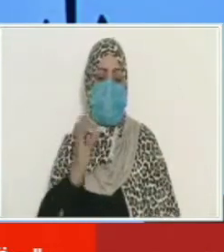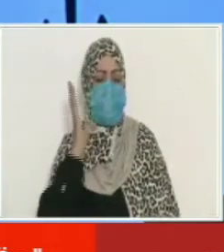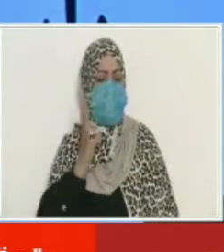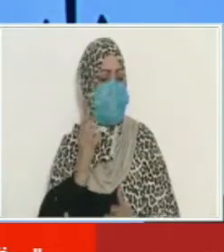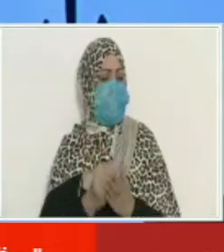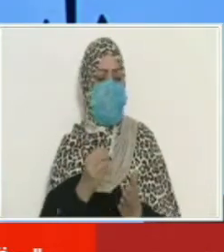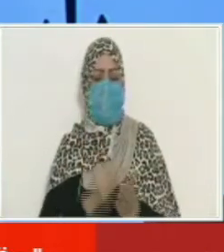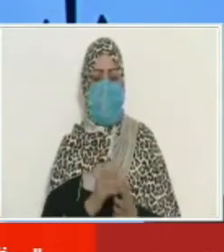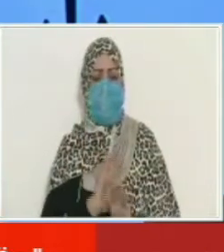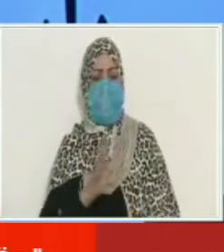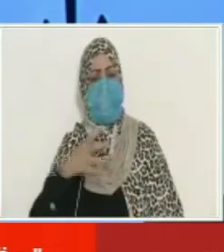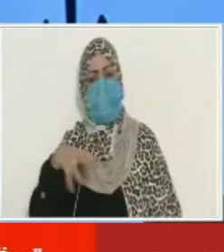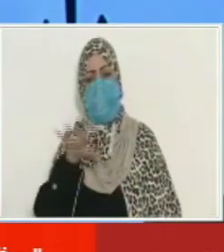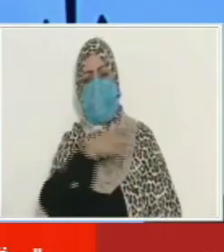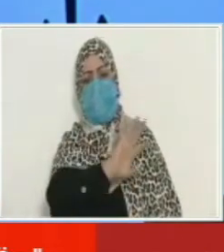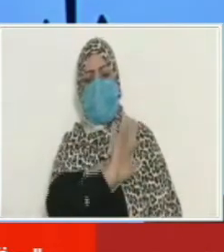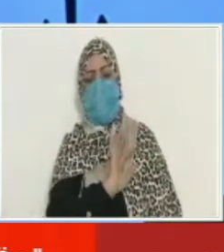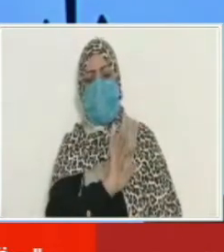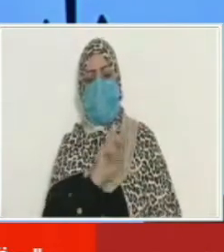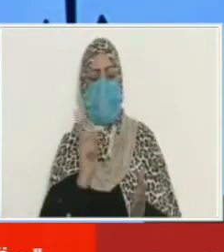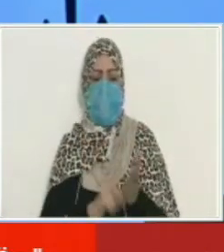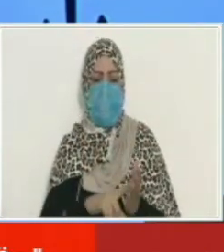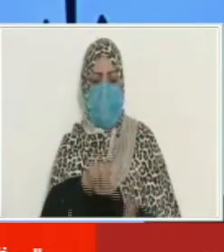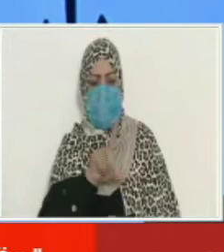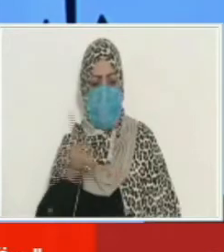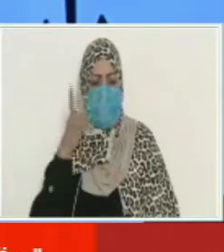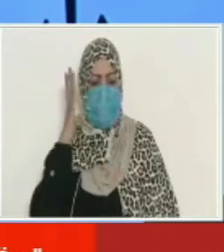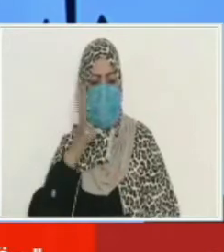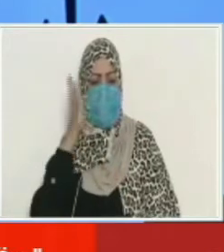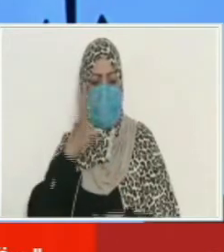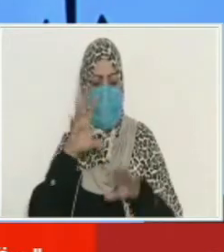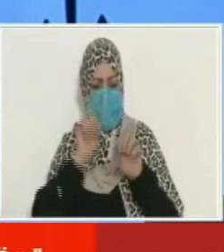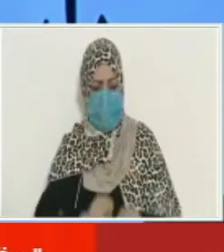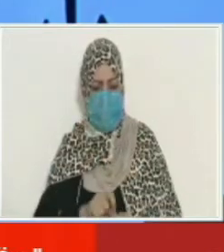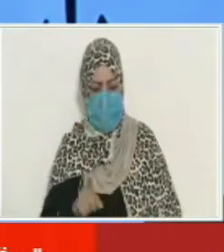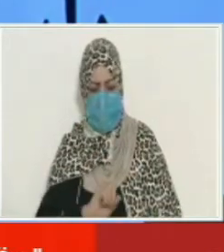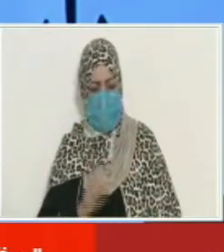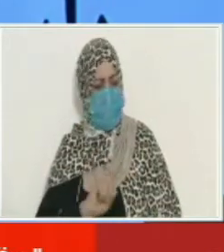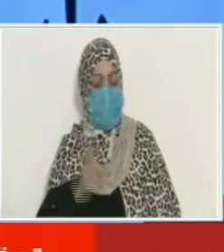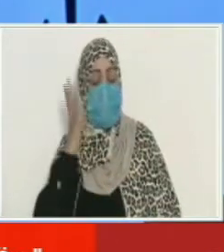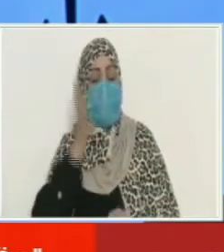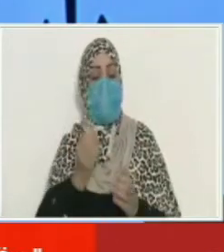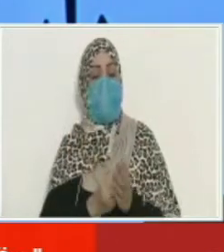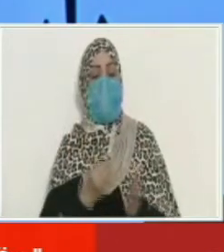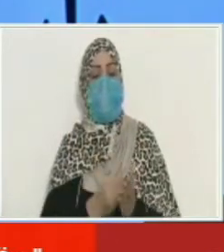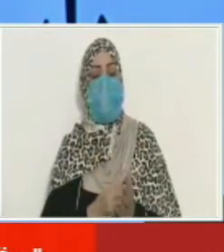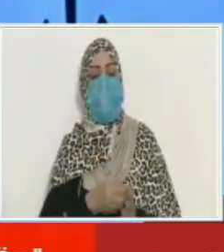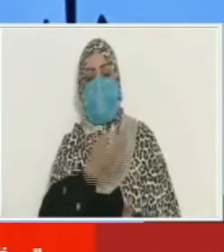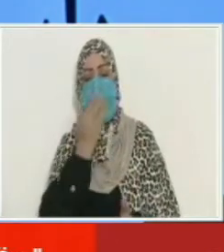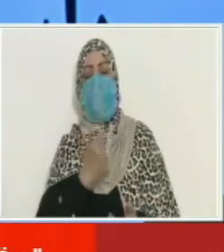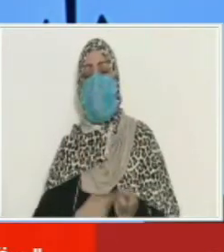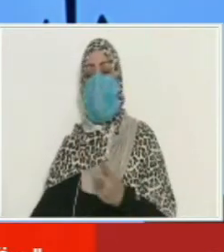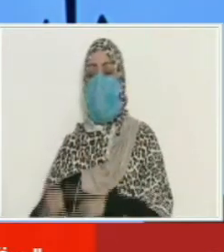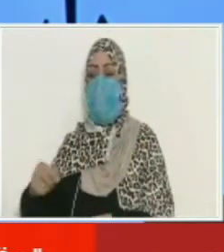وسائر العبادات، يعني لك أن تتعبد في يعني في بيت هو مغصوب وليس ملكا لك،